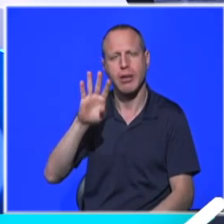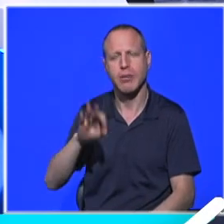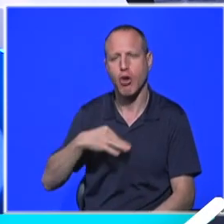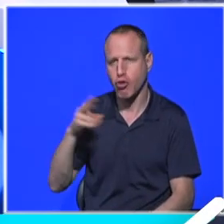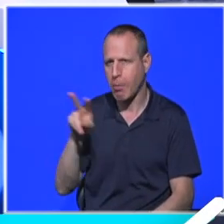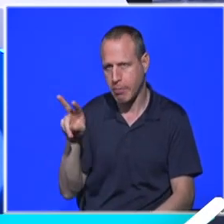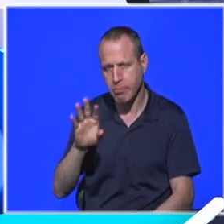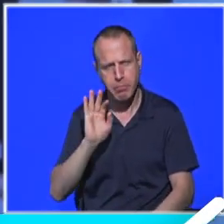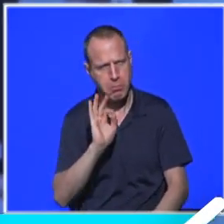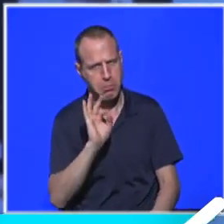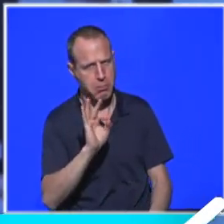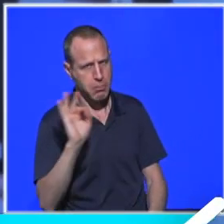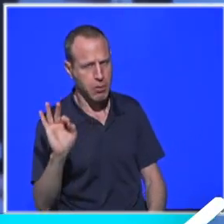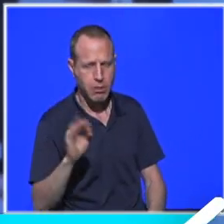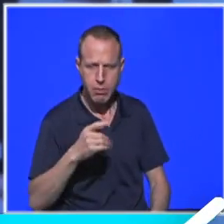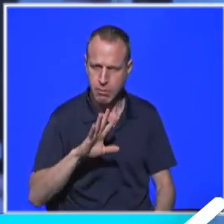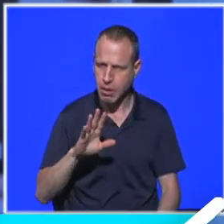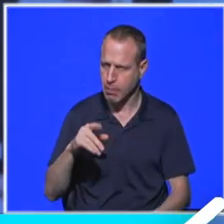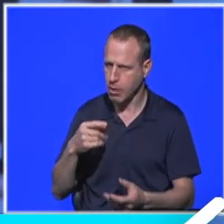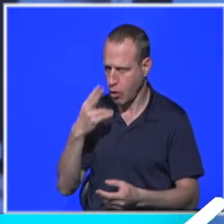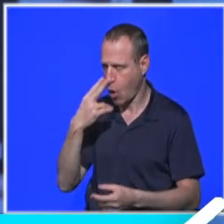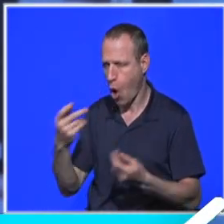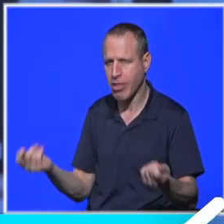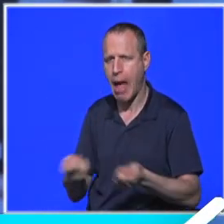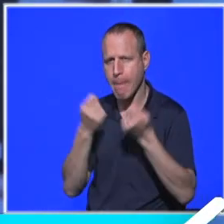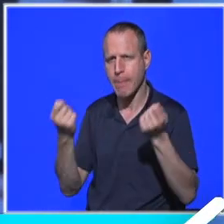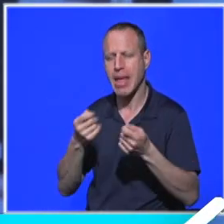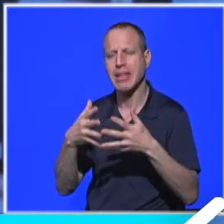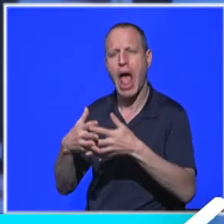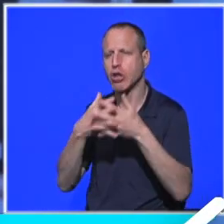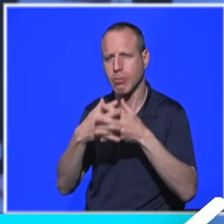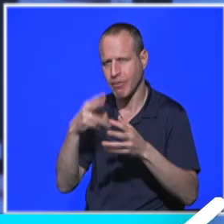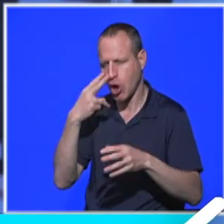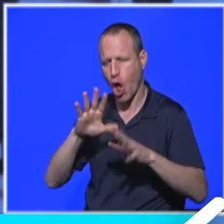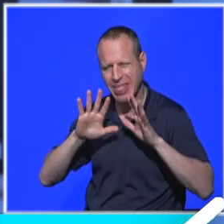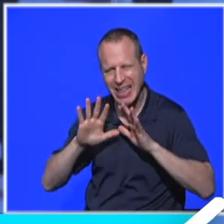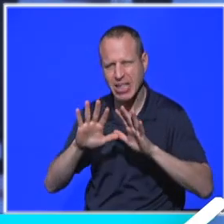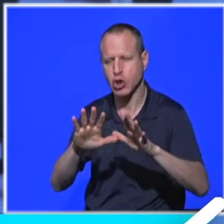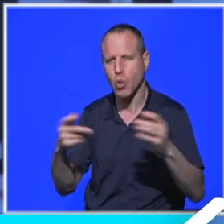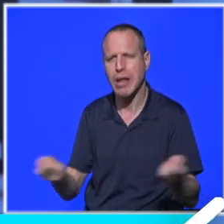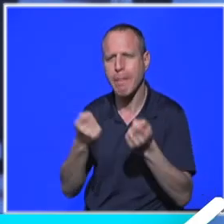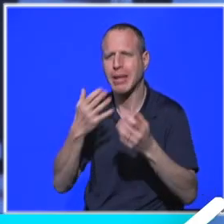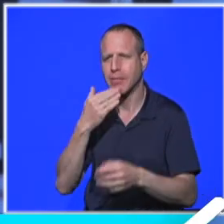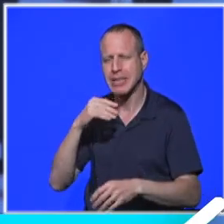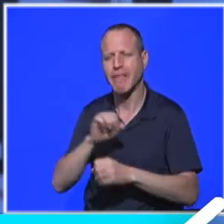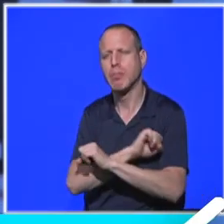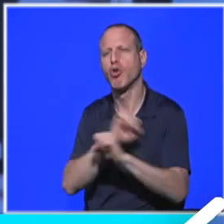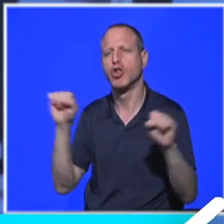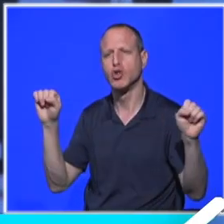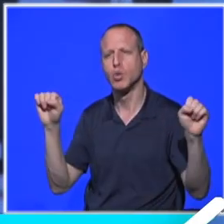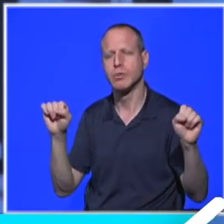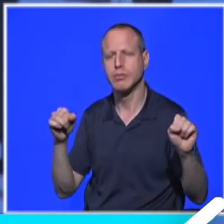זה, לאור הקמפיין בארצות הברית ולראות את הדחיסות של הקמפיינים בישראל וההתפוצצות, האם בעצם